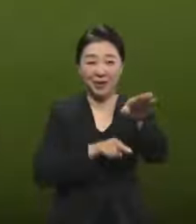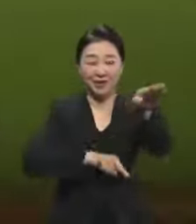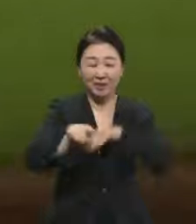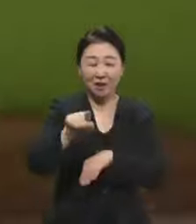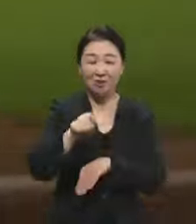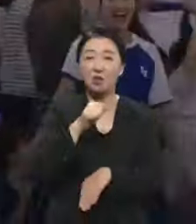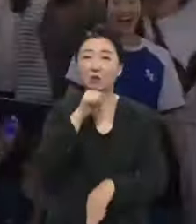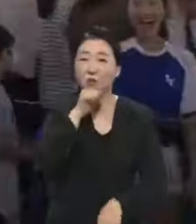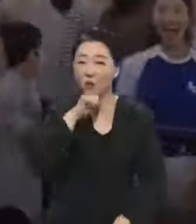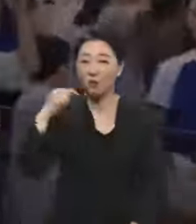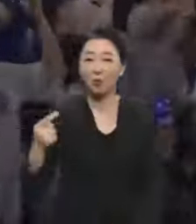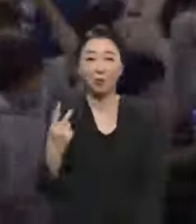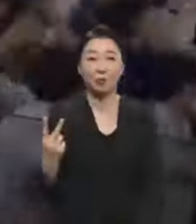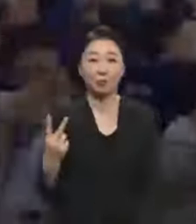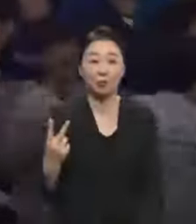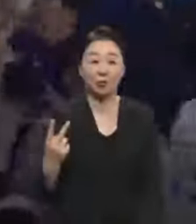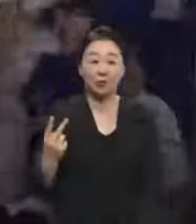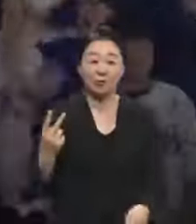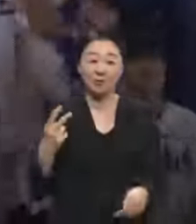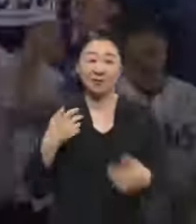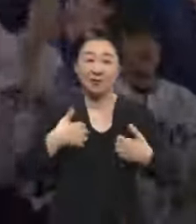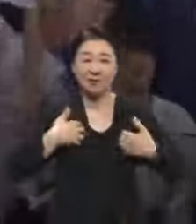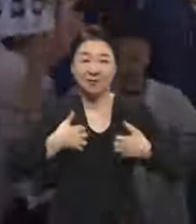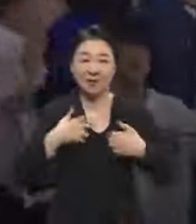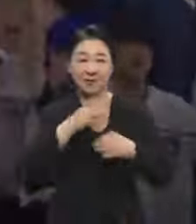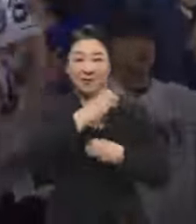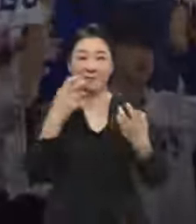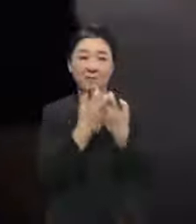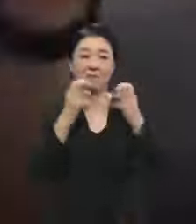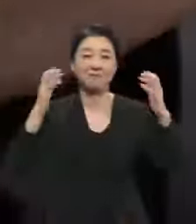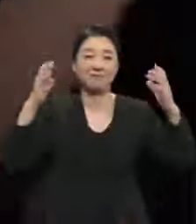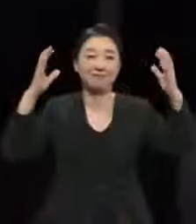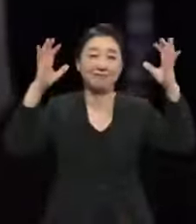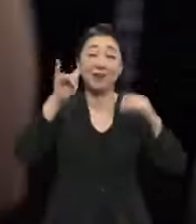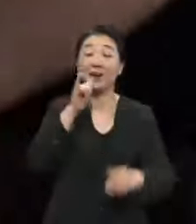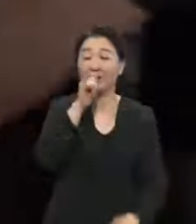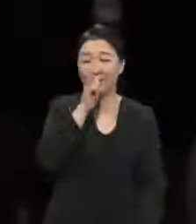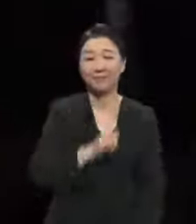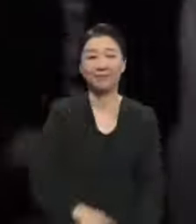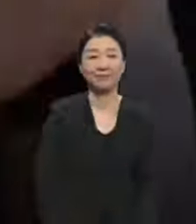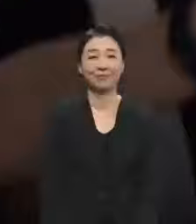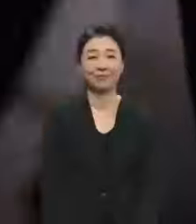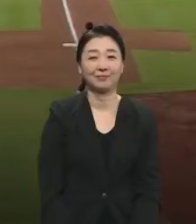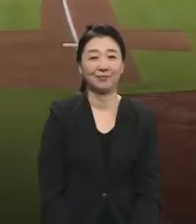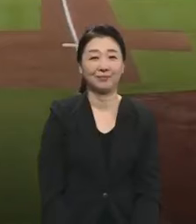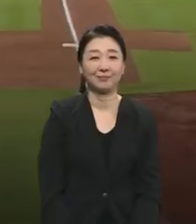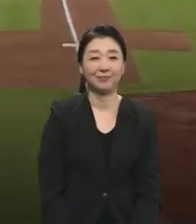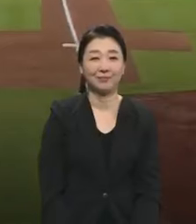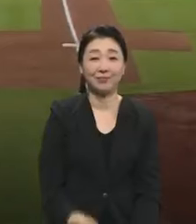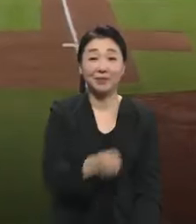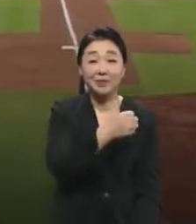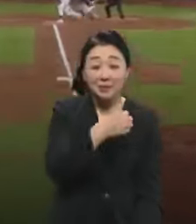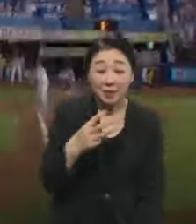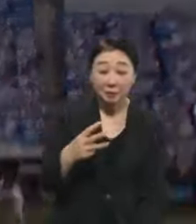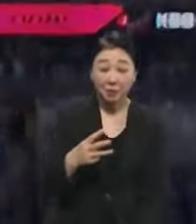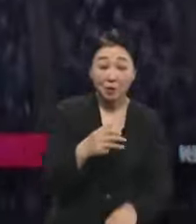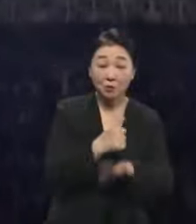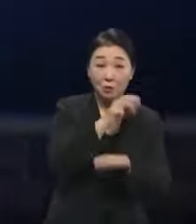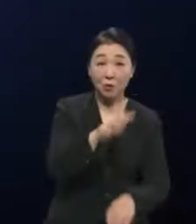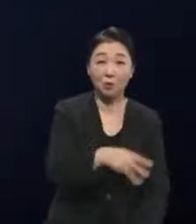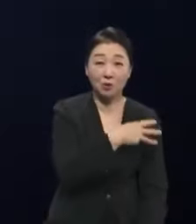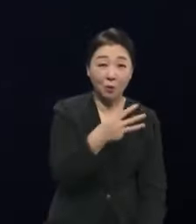투런 홈런. 경기장을 가득 채운 삼성 팬들을 열광하게 만들기 충분했습니다. 삼성은 주말 롯데와의